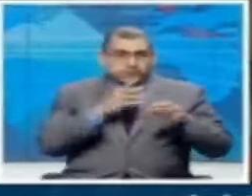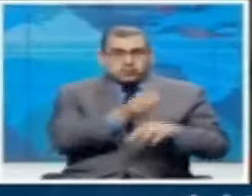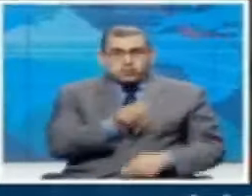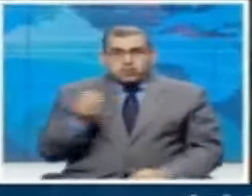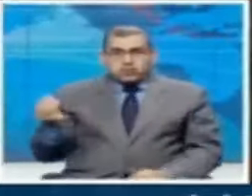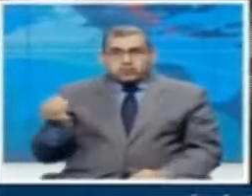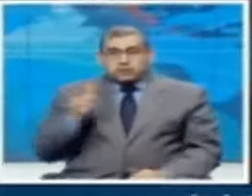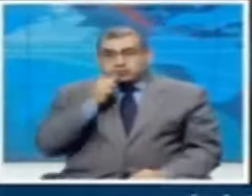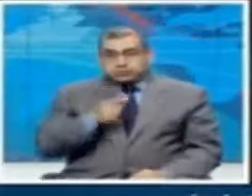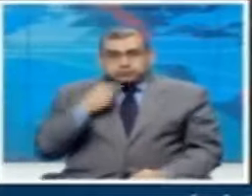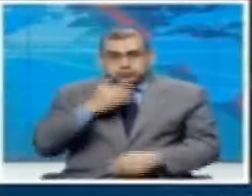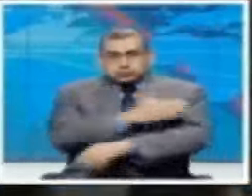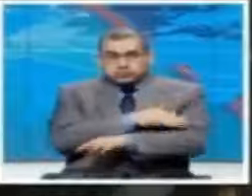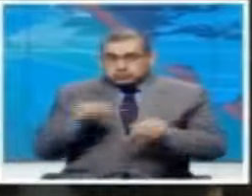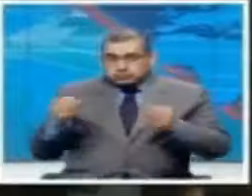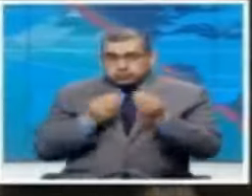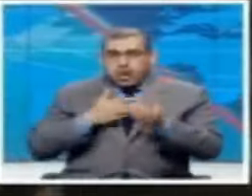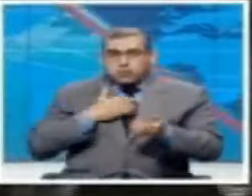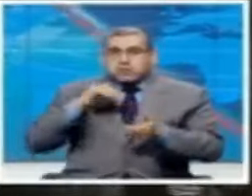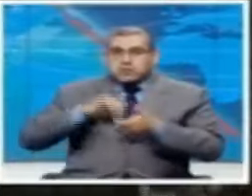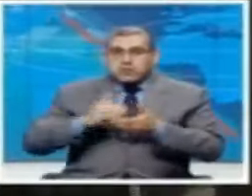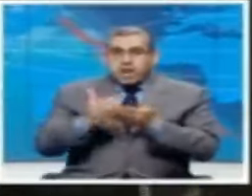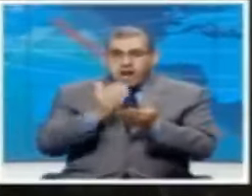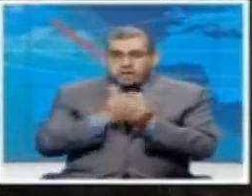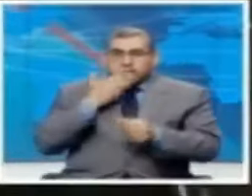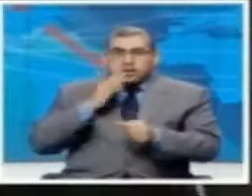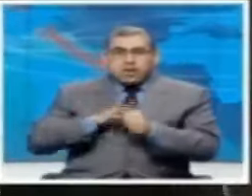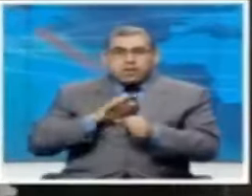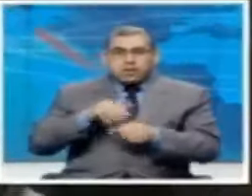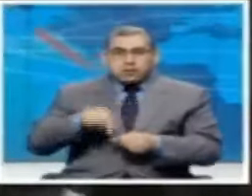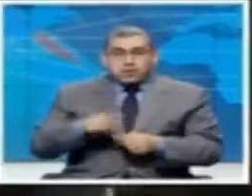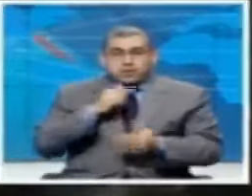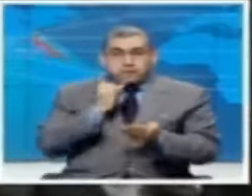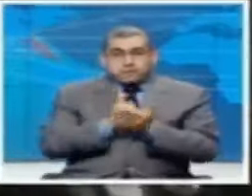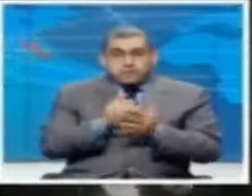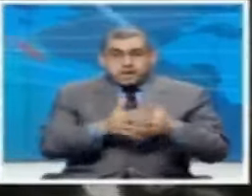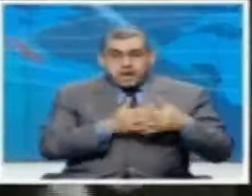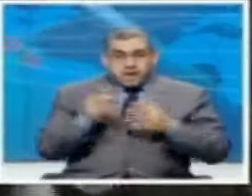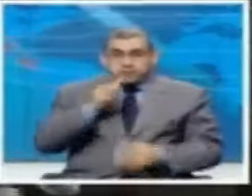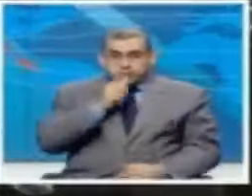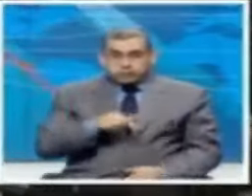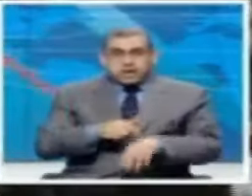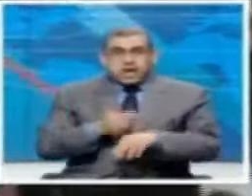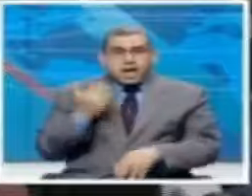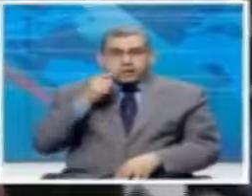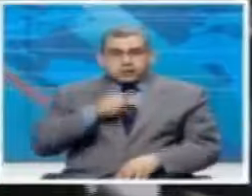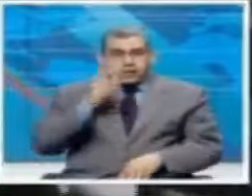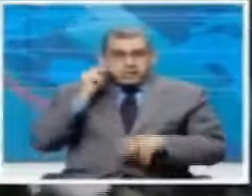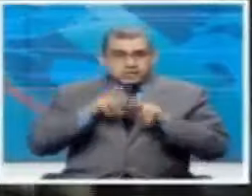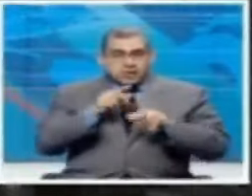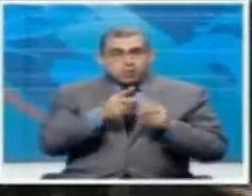ويامل الوسطاء ان يتم الاتفاق قبل حلول شهر رمضان كان مسؤول امريكي قد اكد في وقت